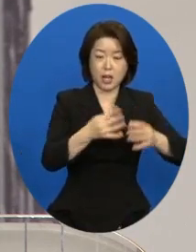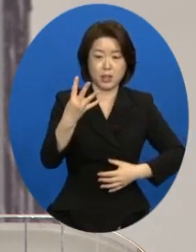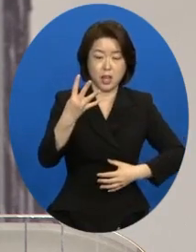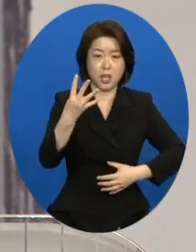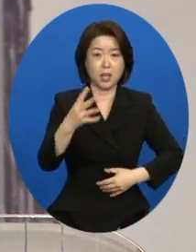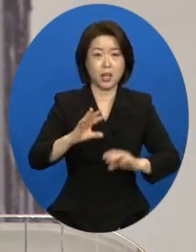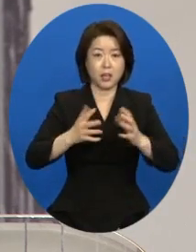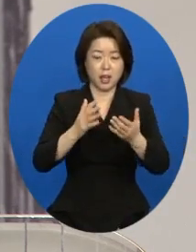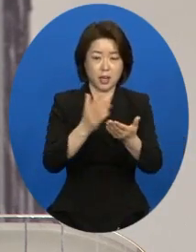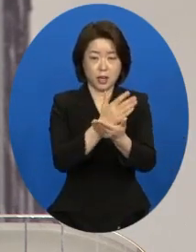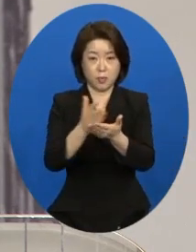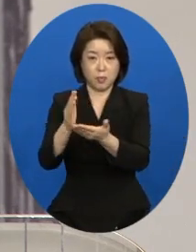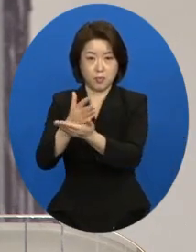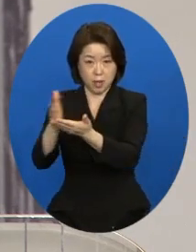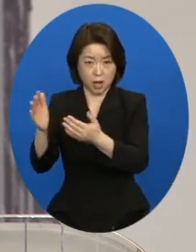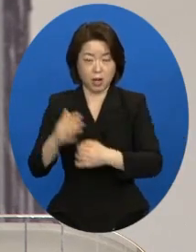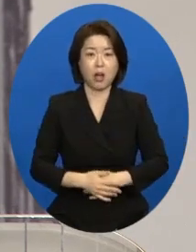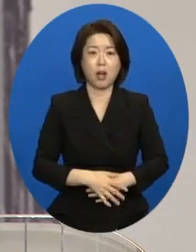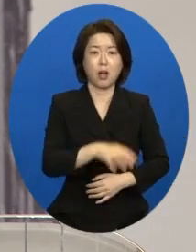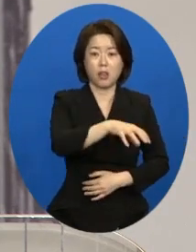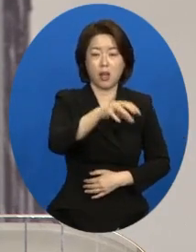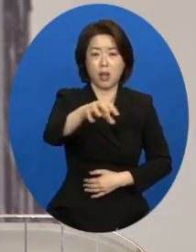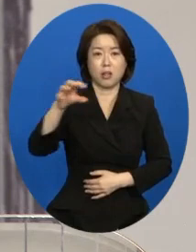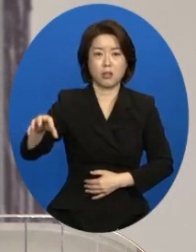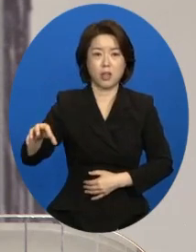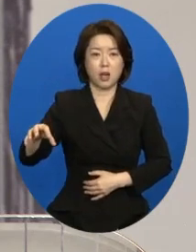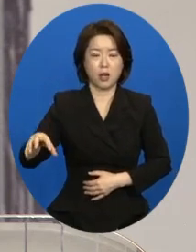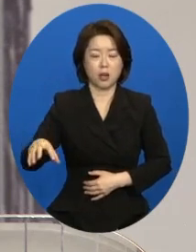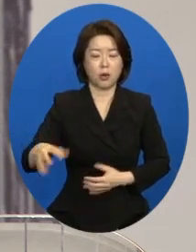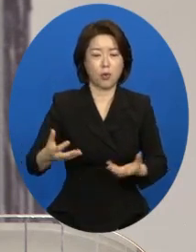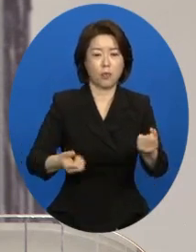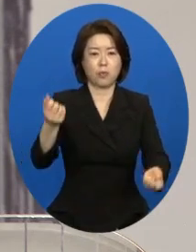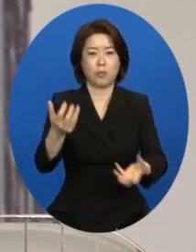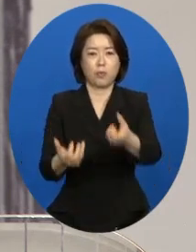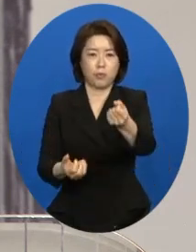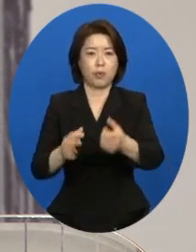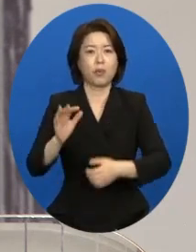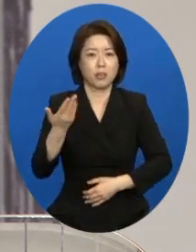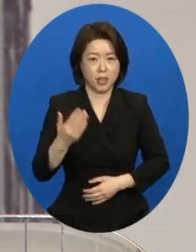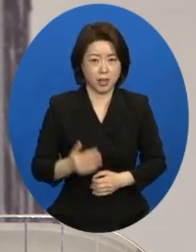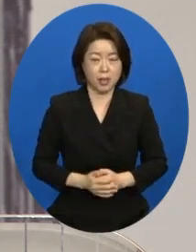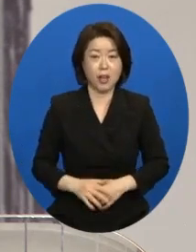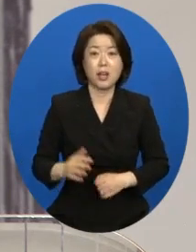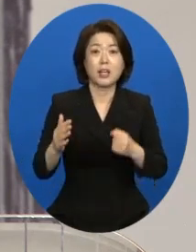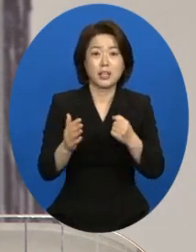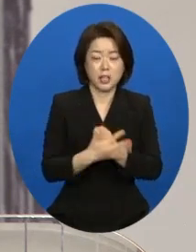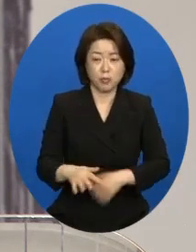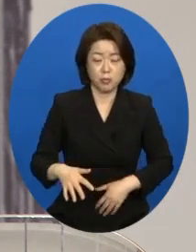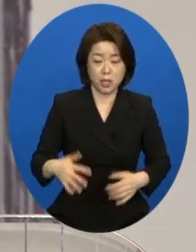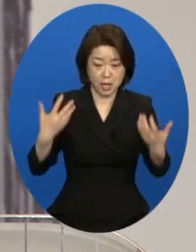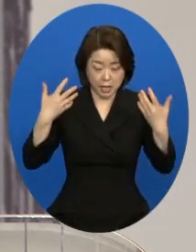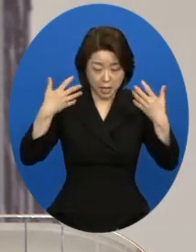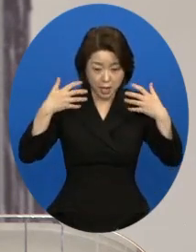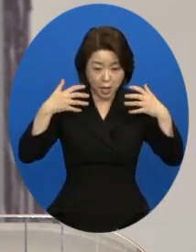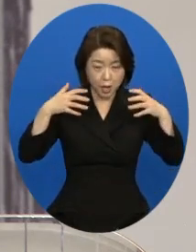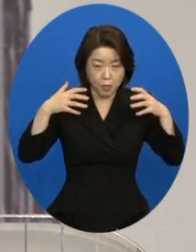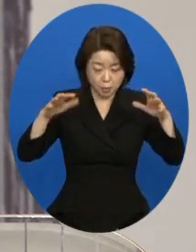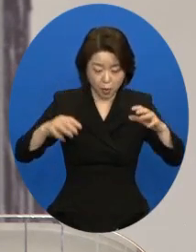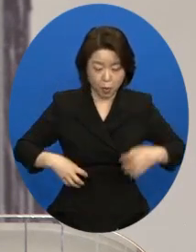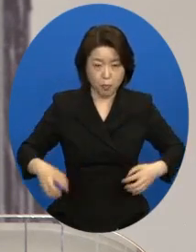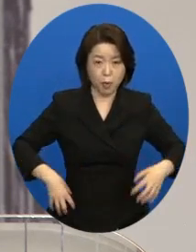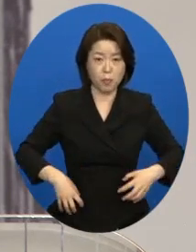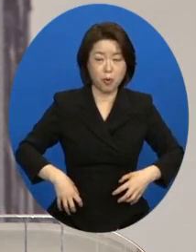나라, 셀루커스 왕조를 비롯한 네 개의 나라로 쪼개지게 됩니다. 그래서 표범의 머리가 네 개,